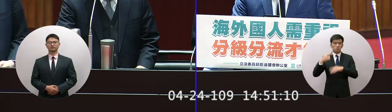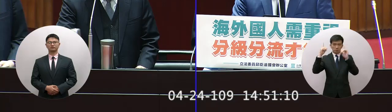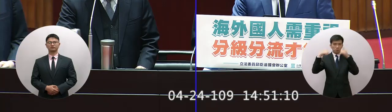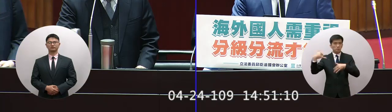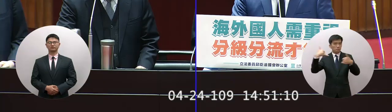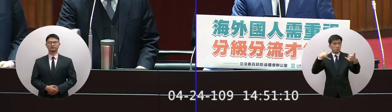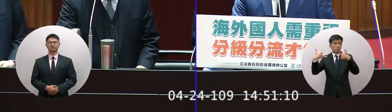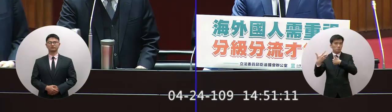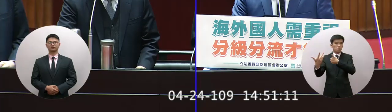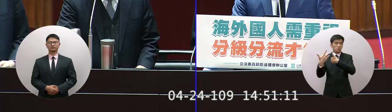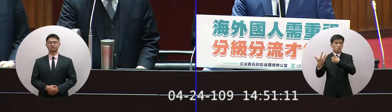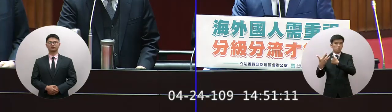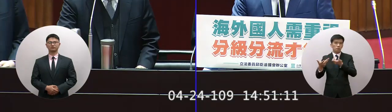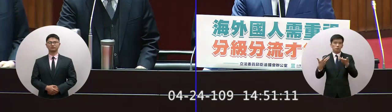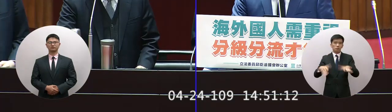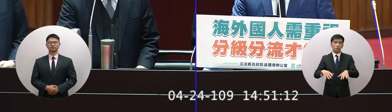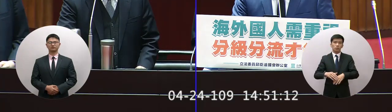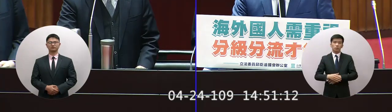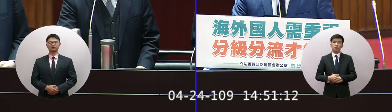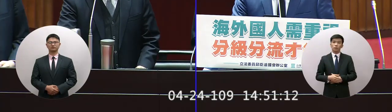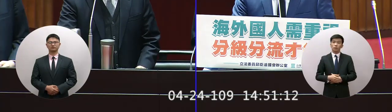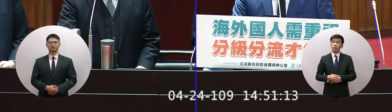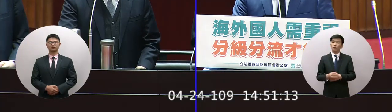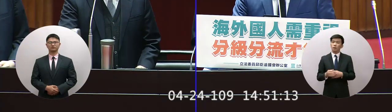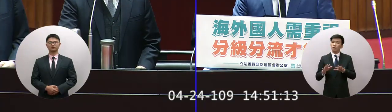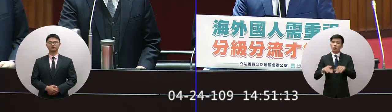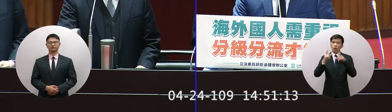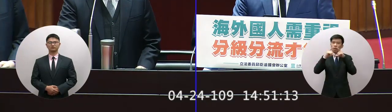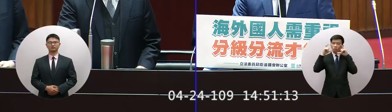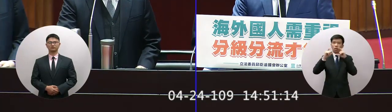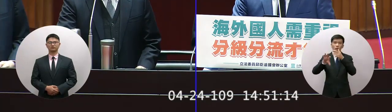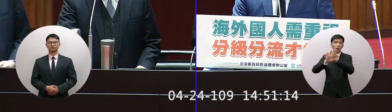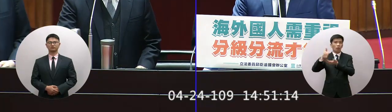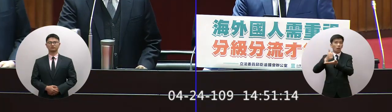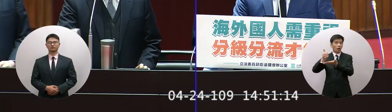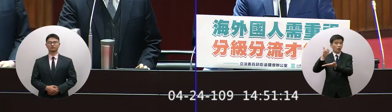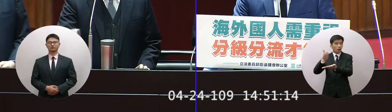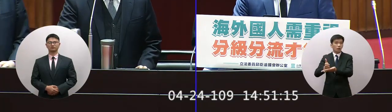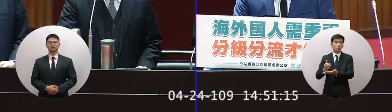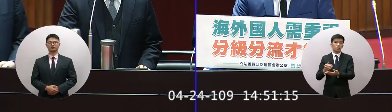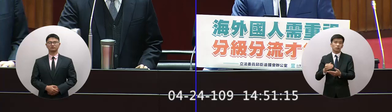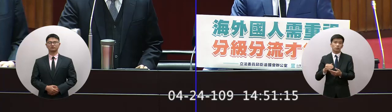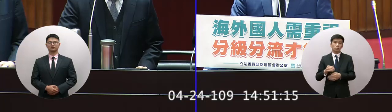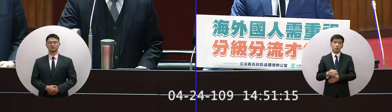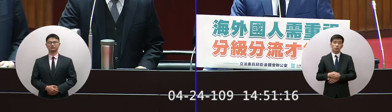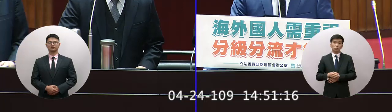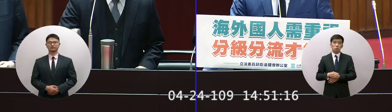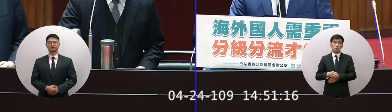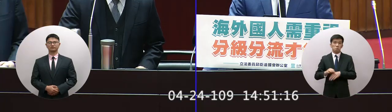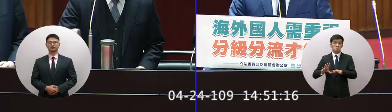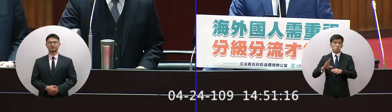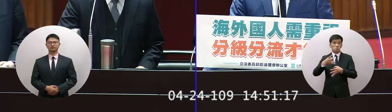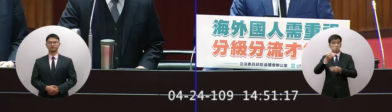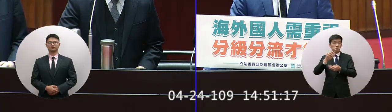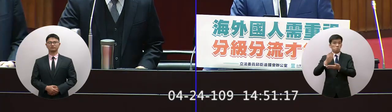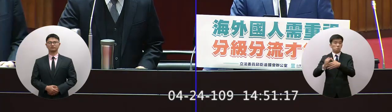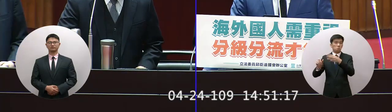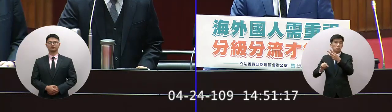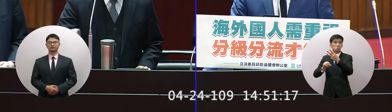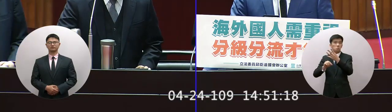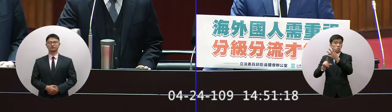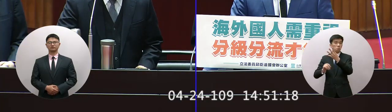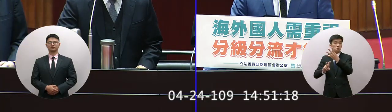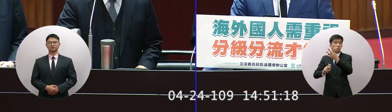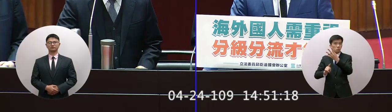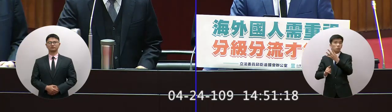这样的陈情，包括现在因为禁止出口，因为 CDC 在回复，包括到4月21号，我就不讲哪个国家了，